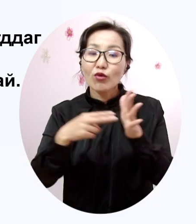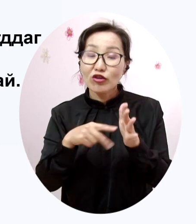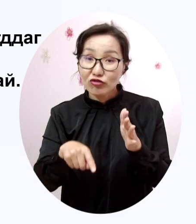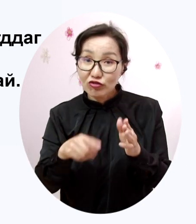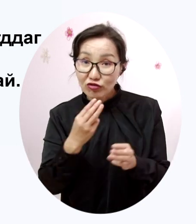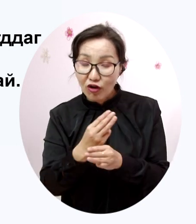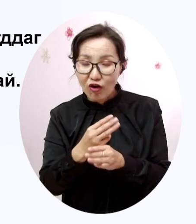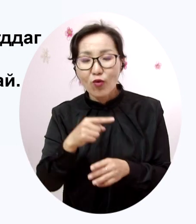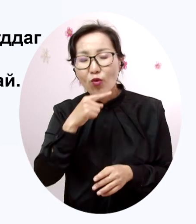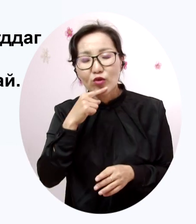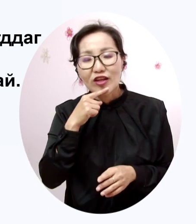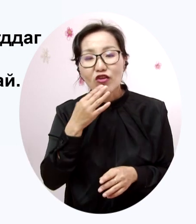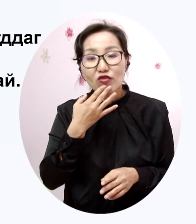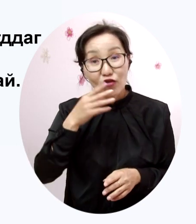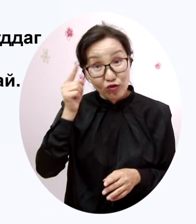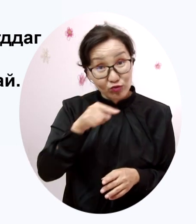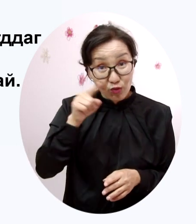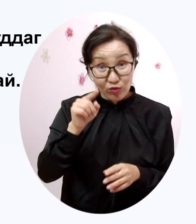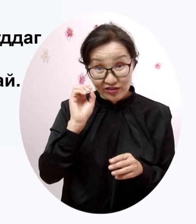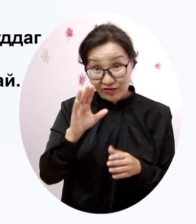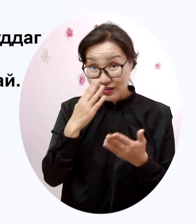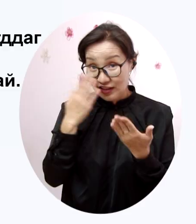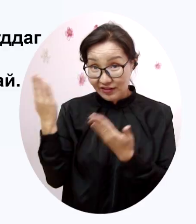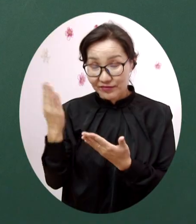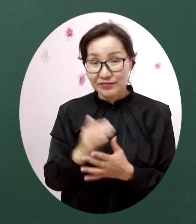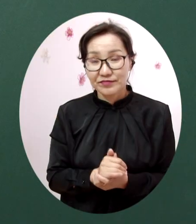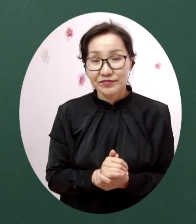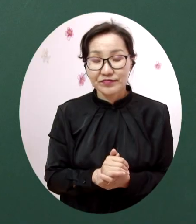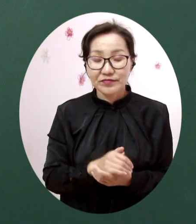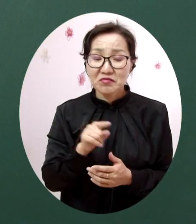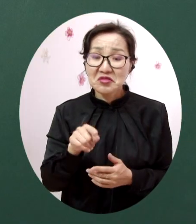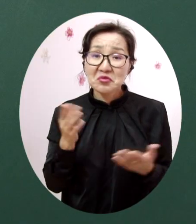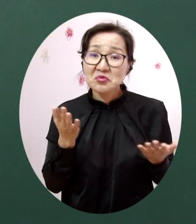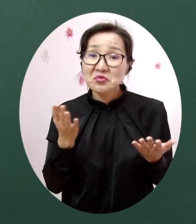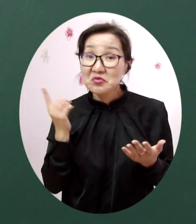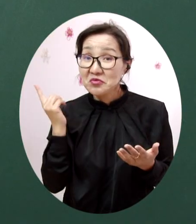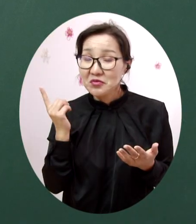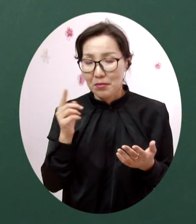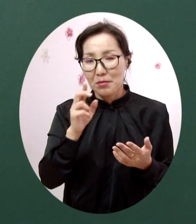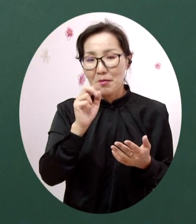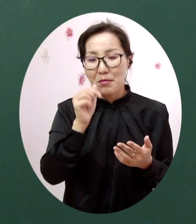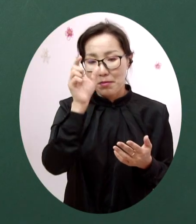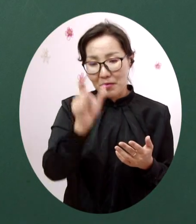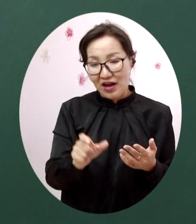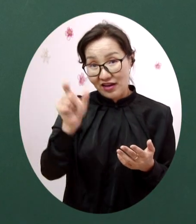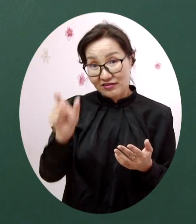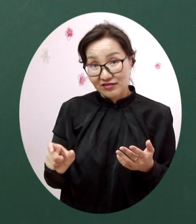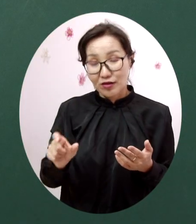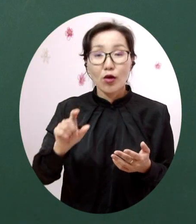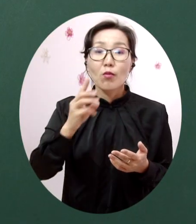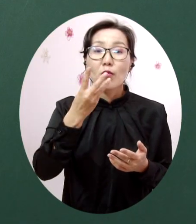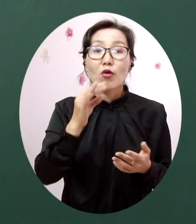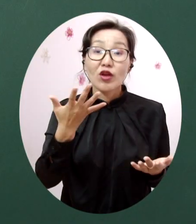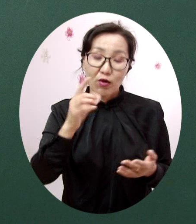тоонуудын улаан өнгөөр дуулъя. Мөрөөс нь харъя шүү. Энэ бол юу лээ? Багна. Мөр